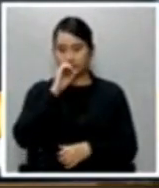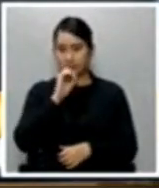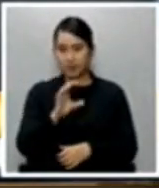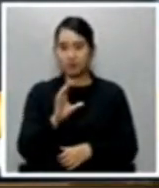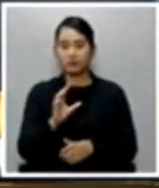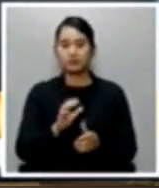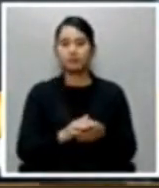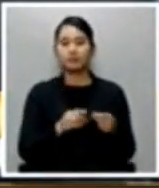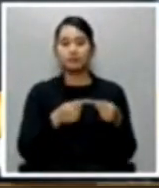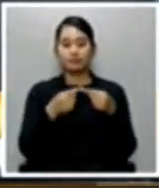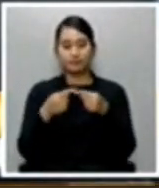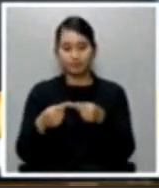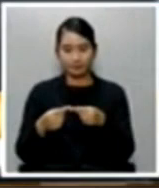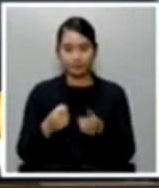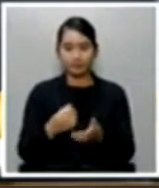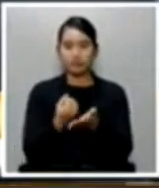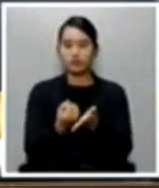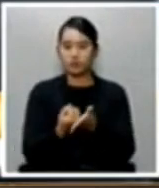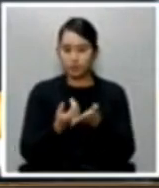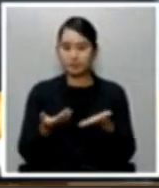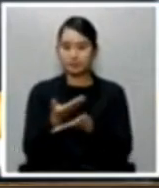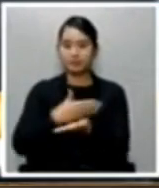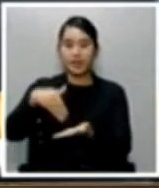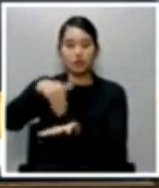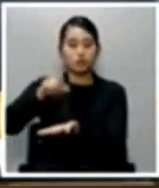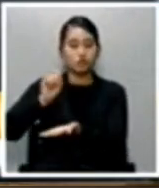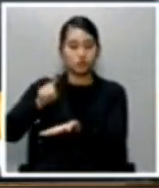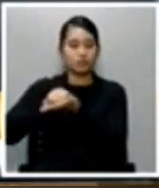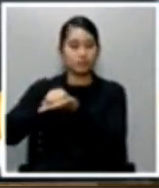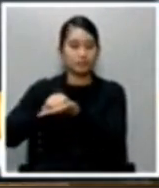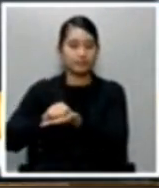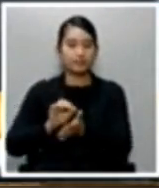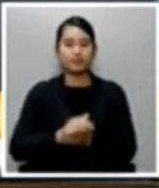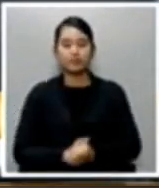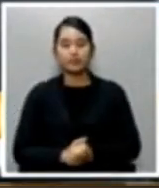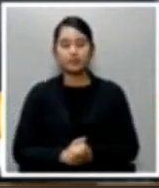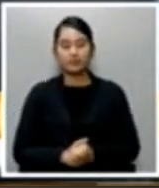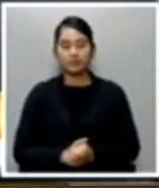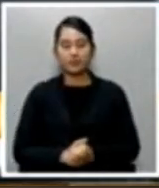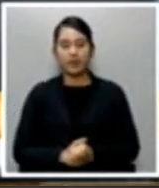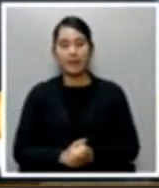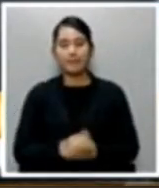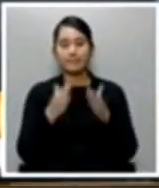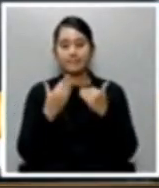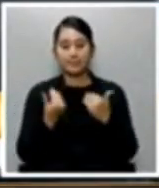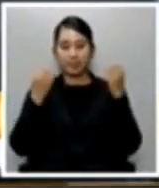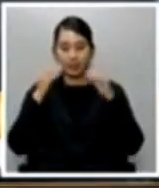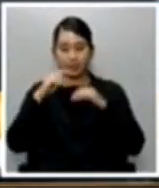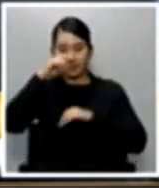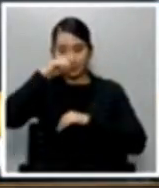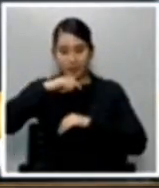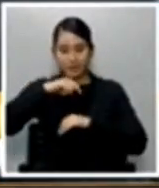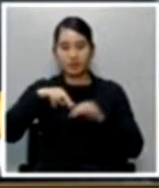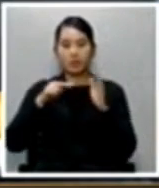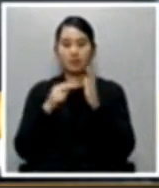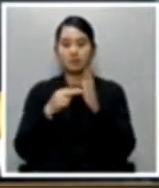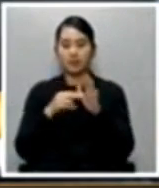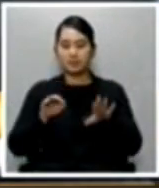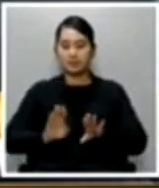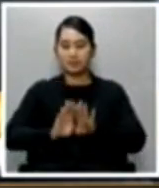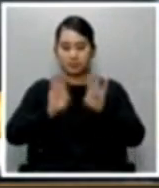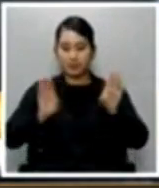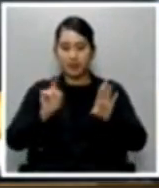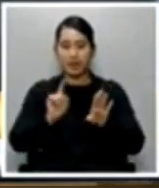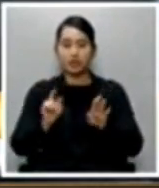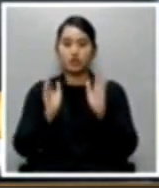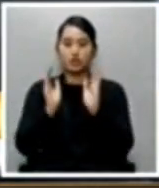ไปยังท่านได้โปรดพิจารณาส่วนนี้นะครับอีกประการหนึ่งผมคิดว่าประเทศไทยทุกวันนี้เราเป็นประเทศที่เปิดมากขึ้น